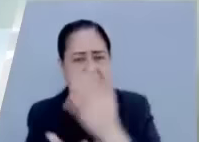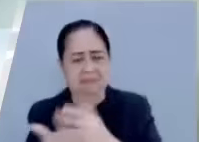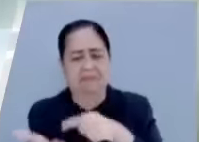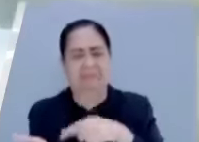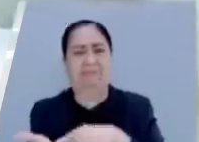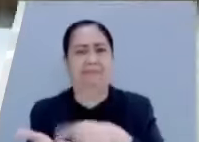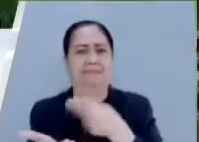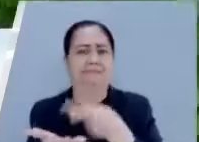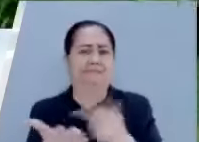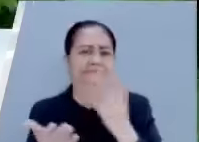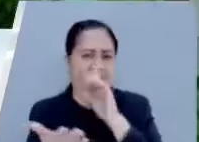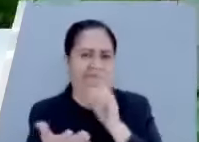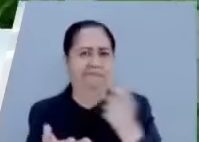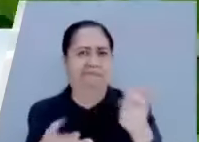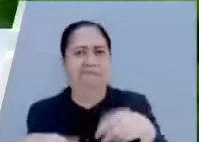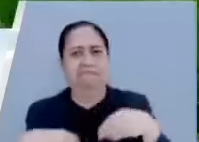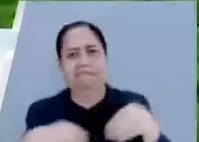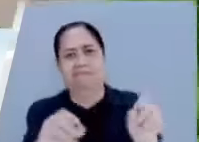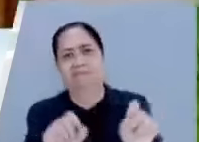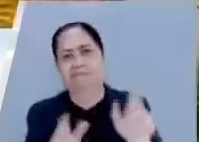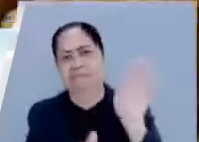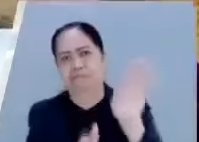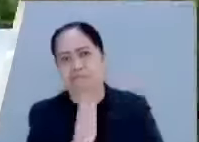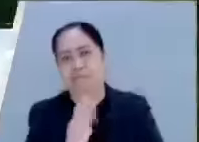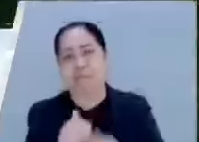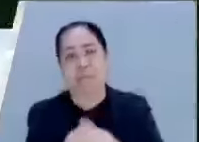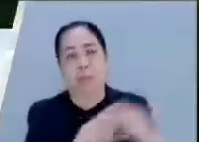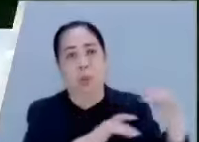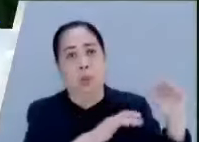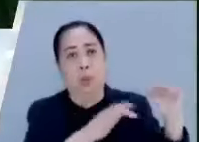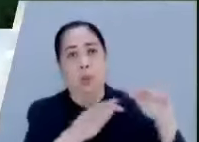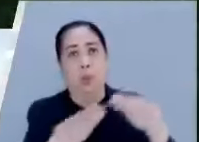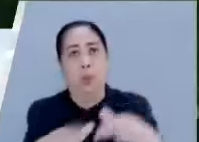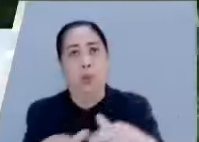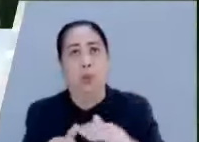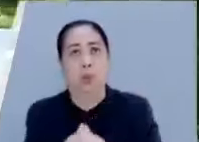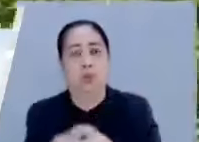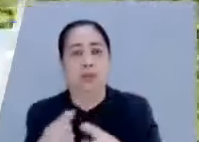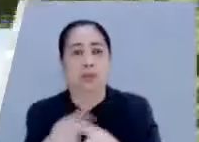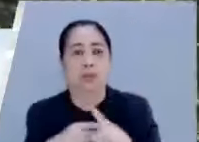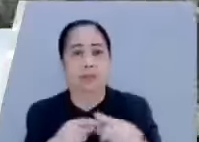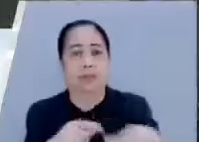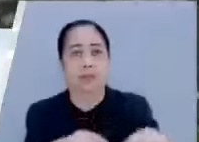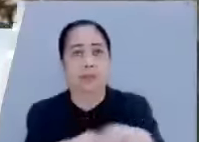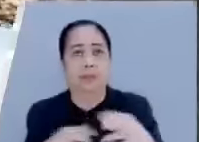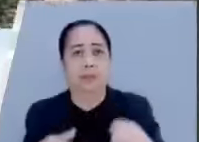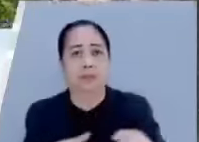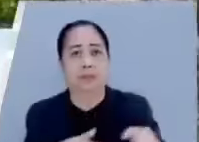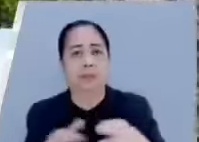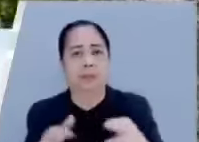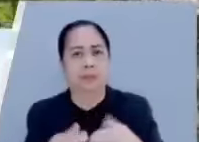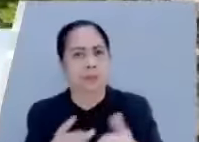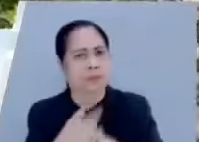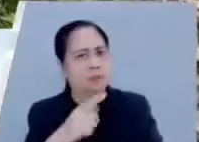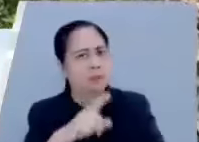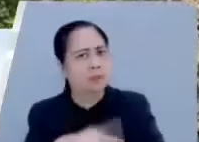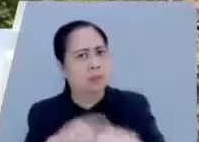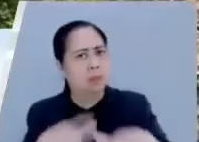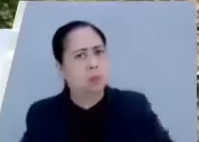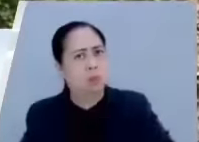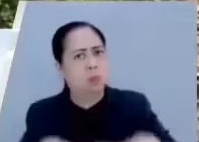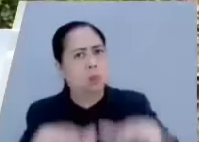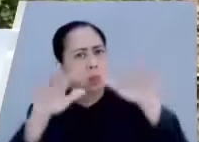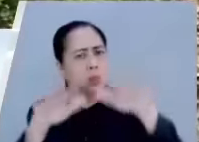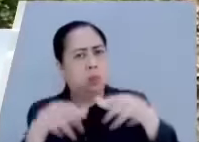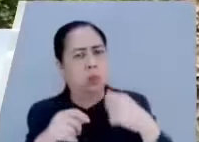nila ibibenta. Ang rumagasang baha. Galing sa sapa na ito na ngayon lang daw umapaw ng husto at inabot